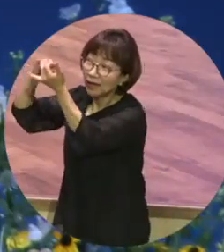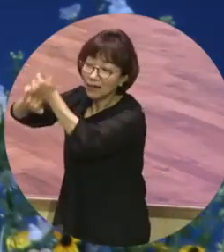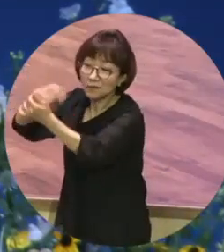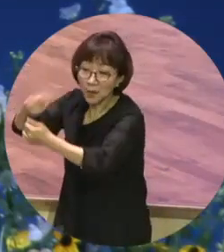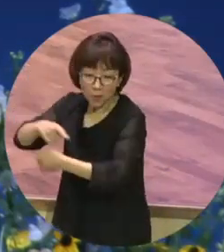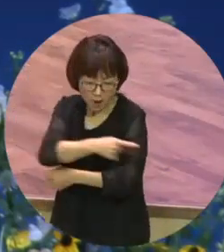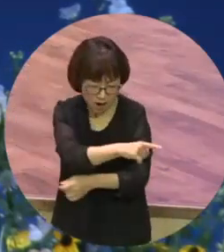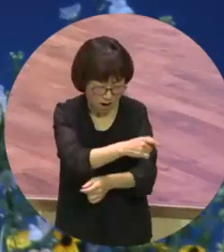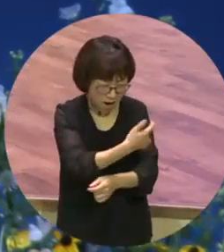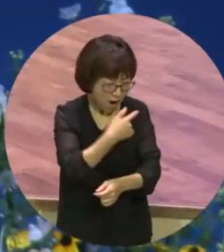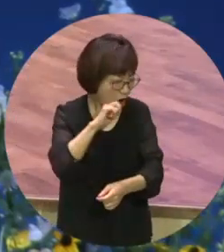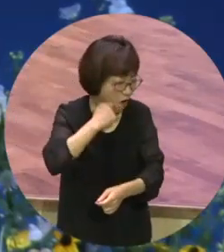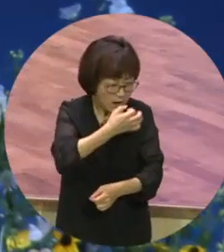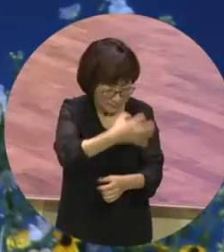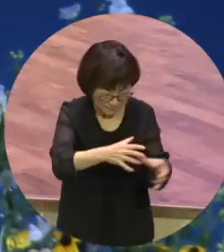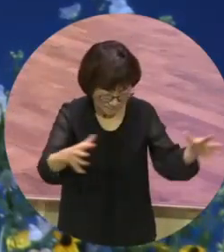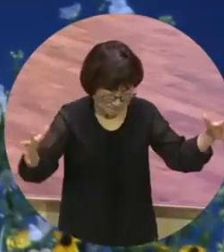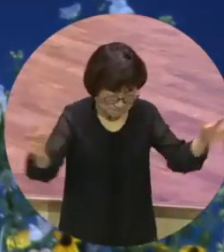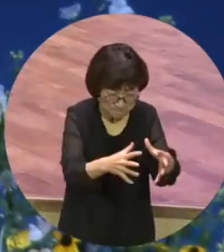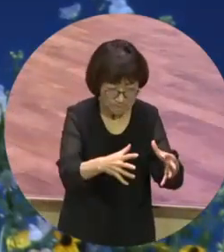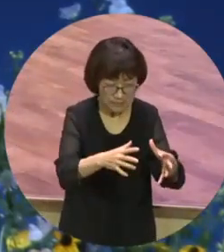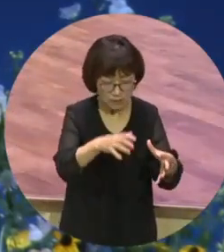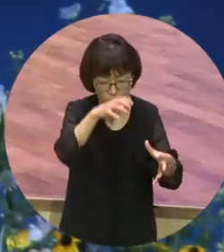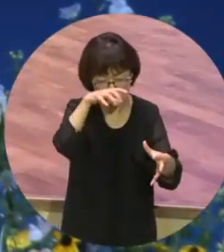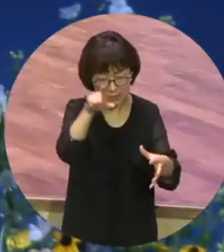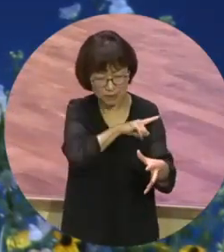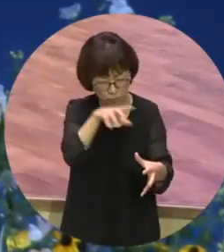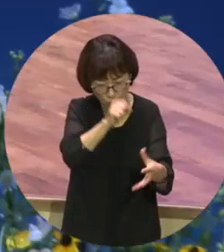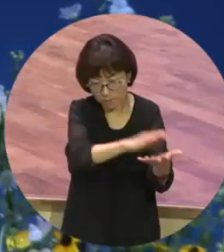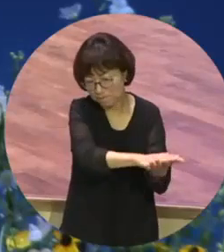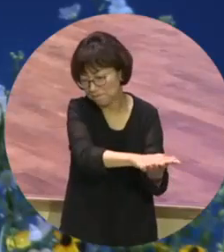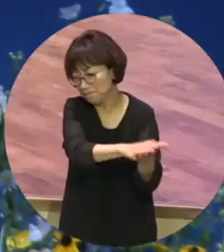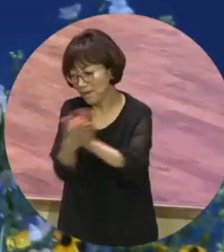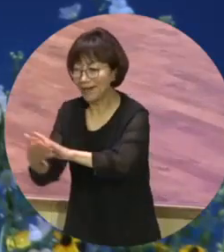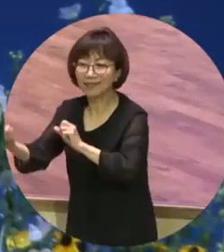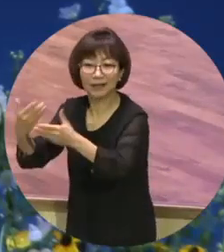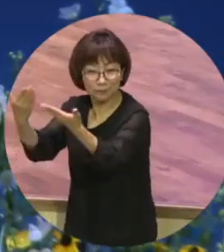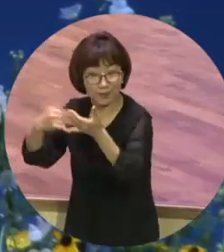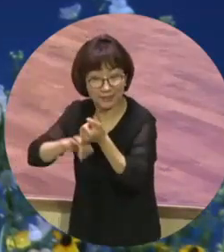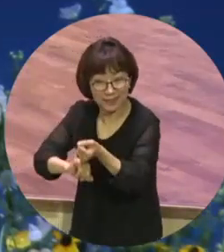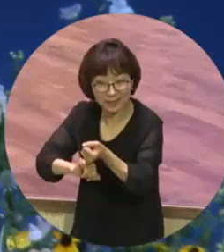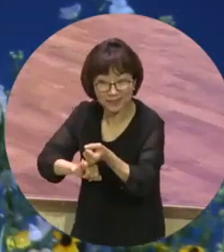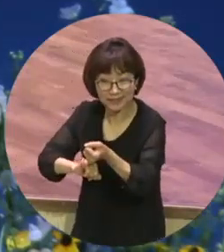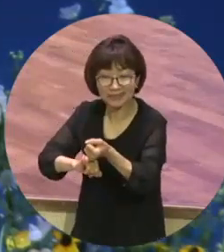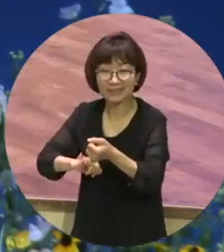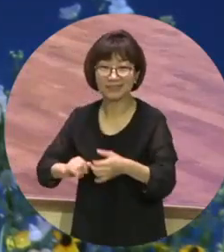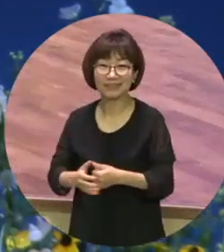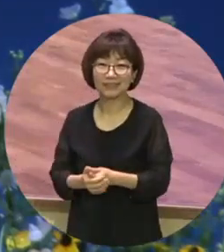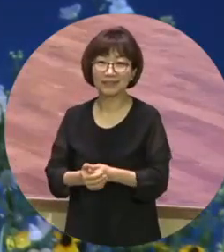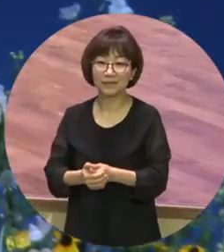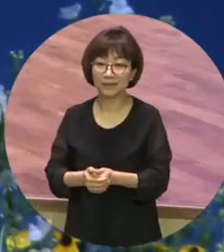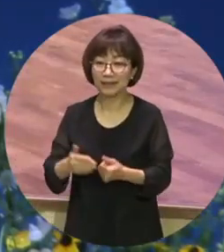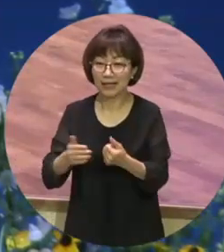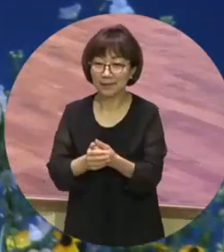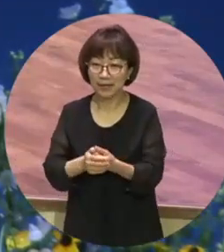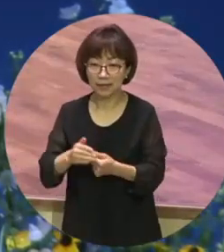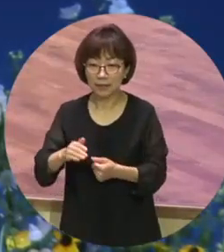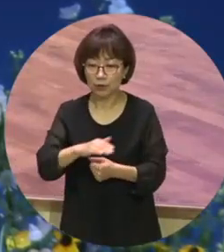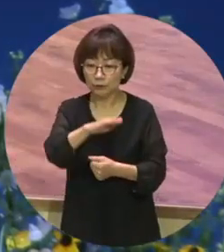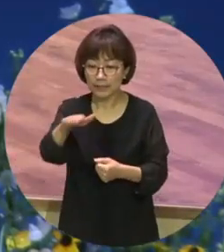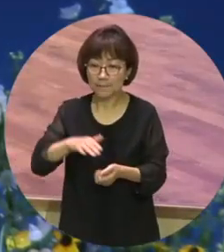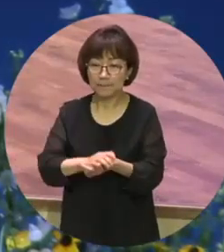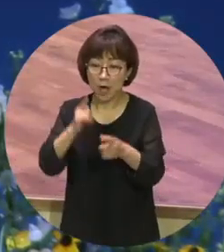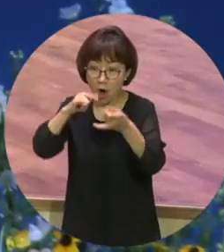때문에 그렇습니다. 우리가 계셨던 건 어떤 상황 속에서도 감사할 수 있는 언약적 배경이 각인, 뿌리,